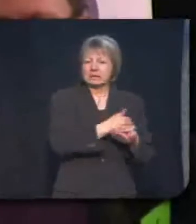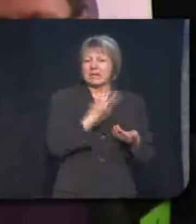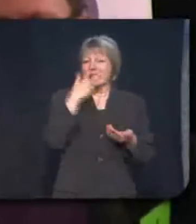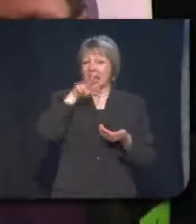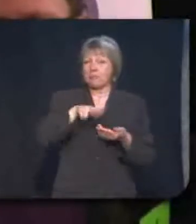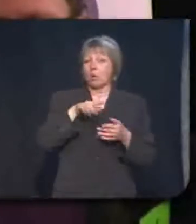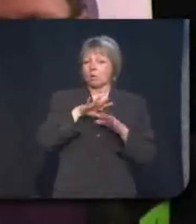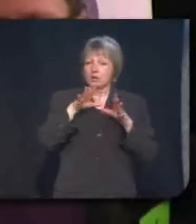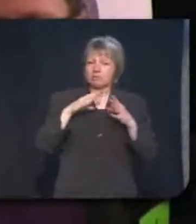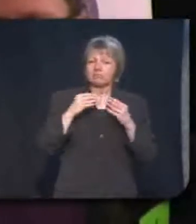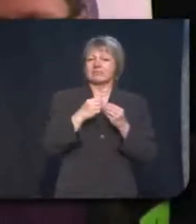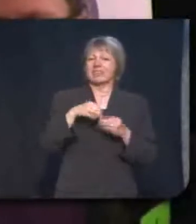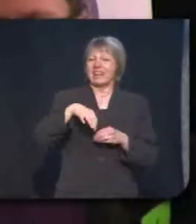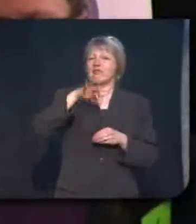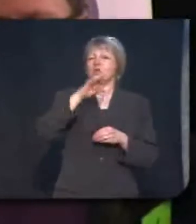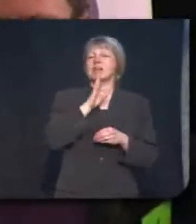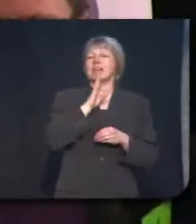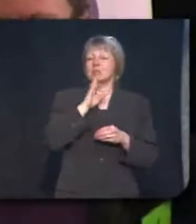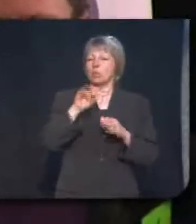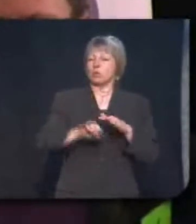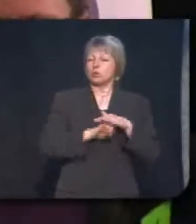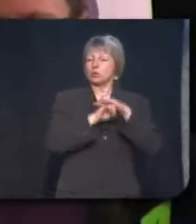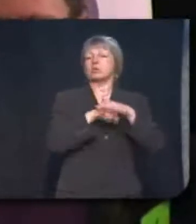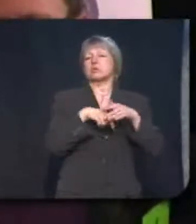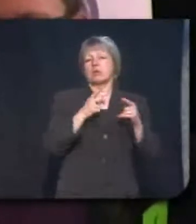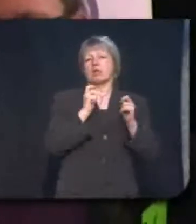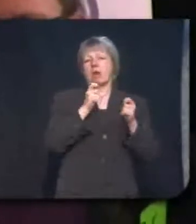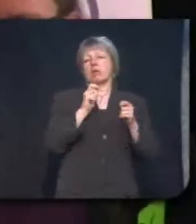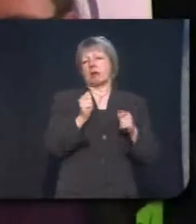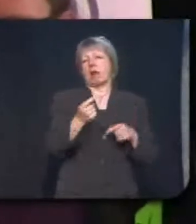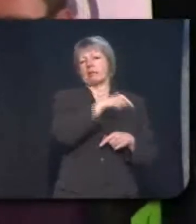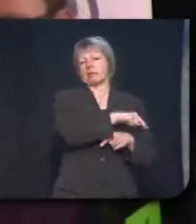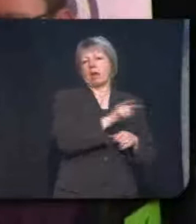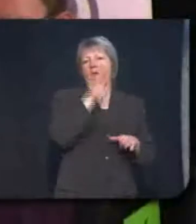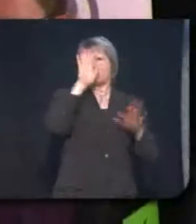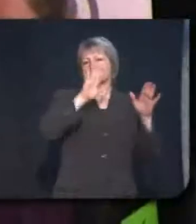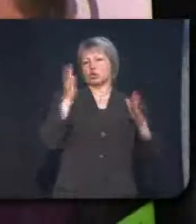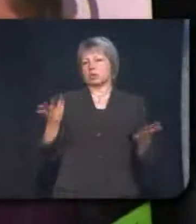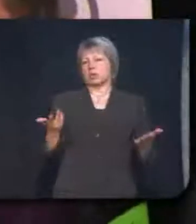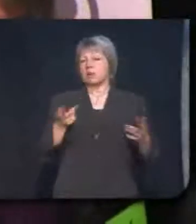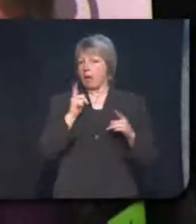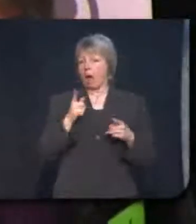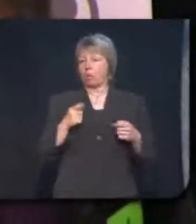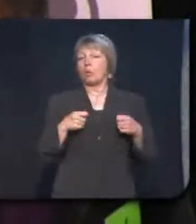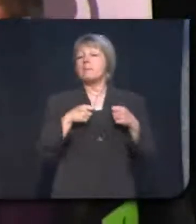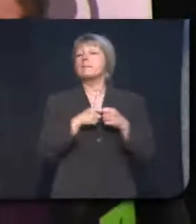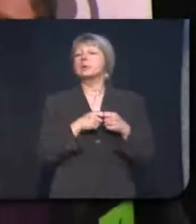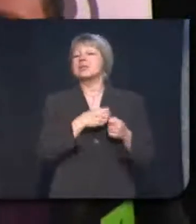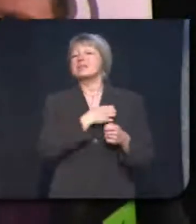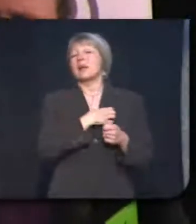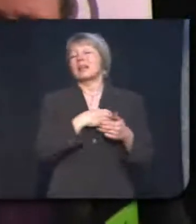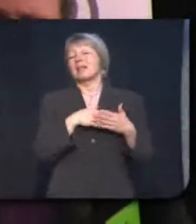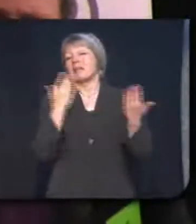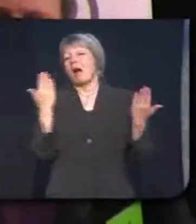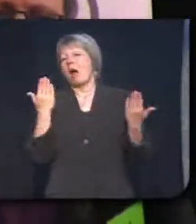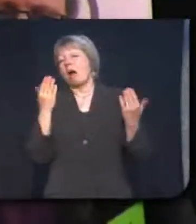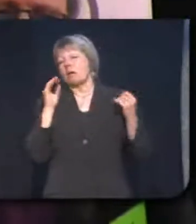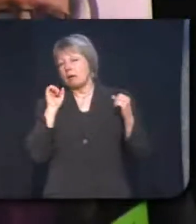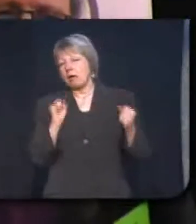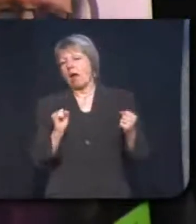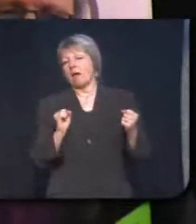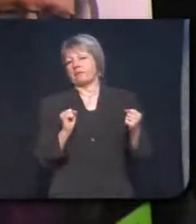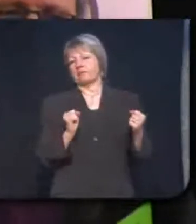Unterstützer gefunden hat dann kommt diese Antrag zur Abstimmung es kann auch der bundesparteiter kann auch beschließen dass ein Antrag abgestimmt werden soll